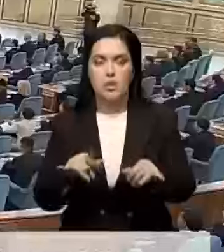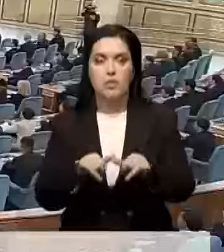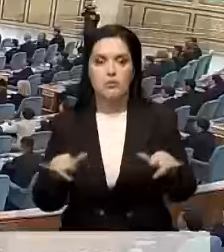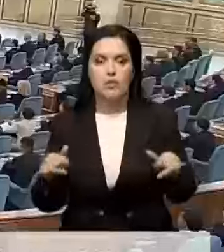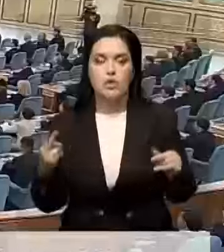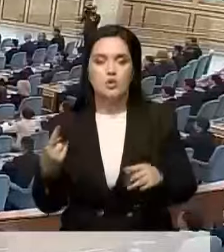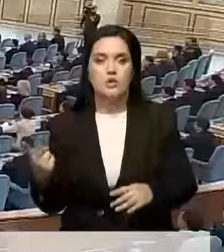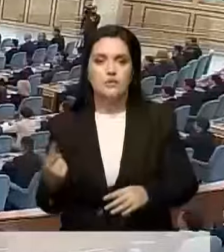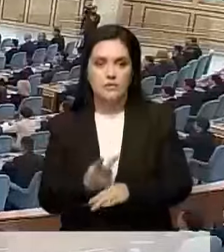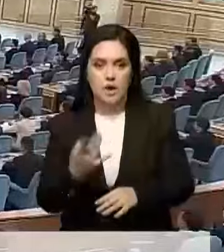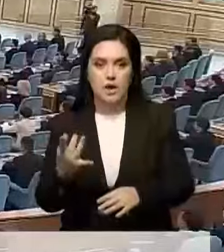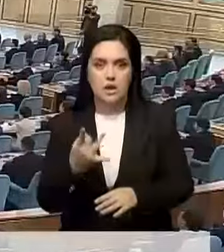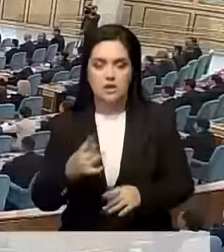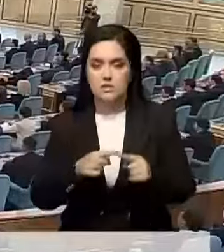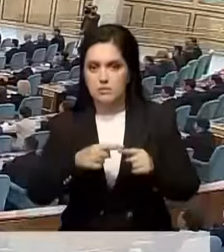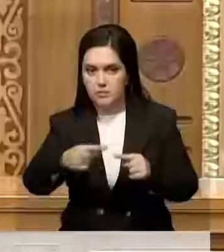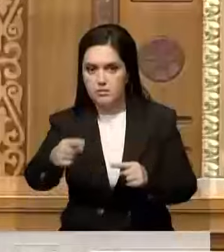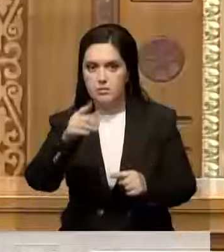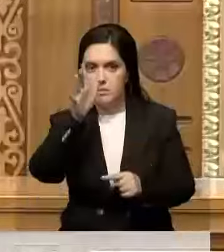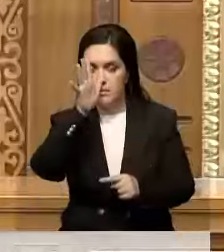бы в 2 раза в ближайшие 5 лет.